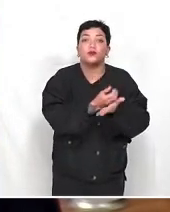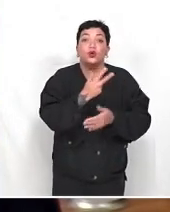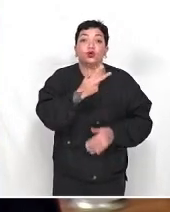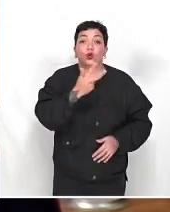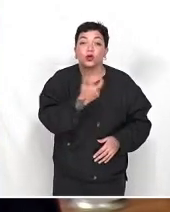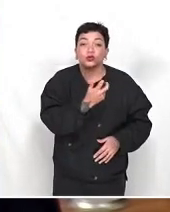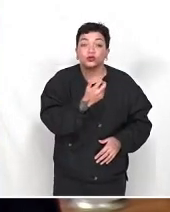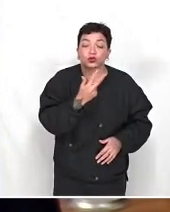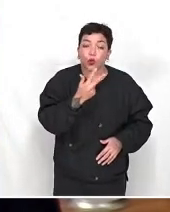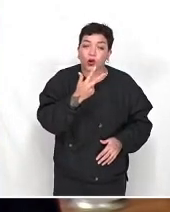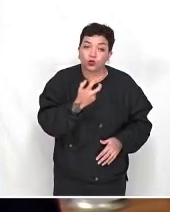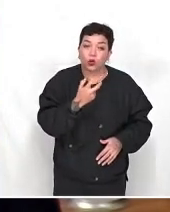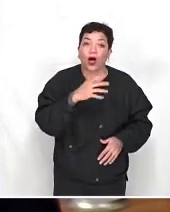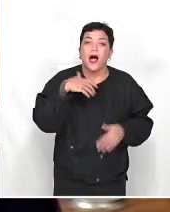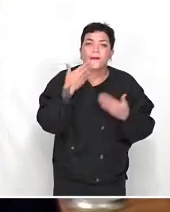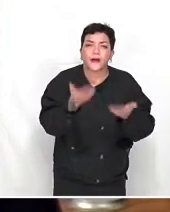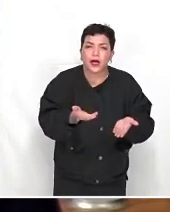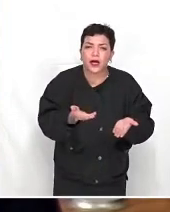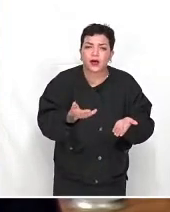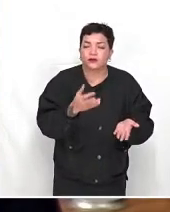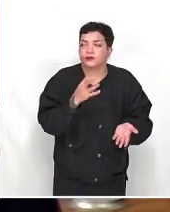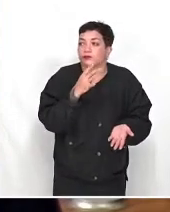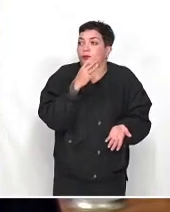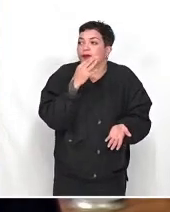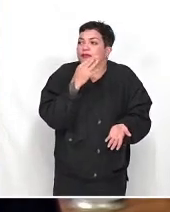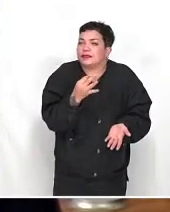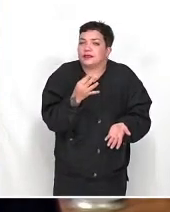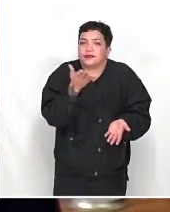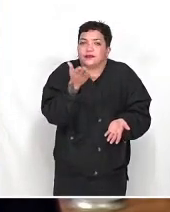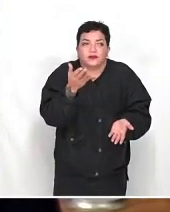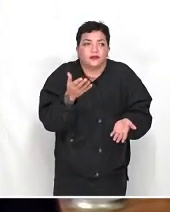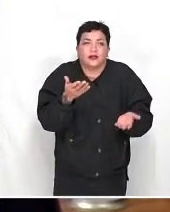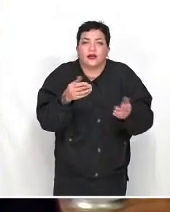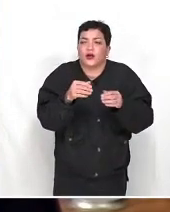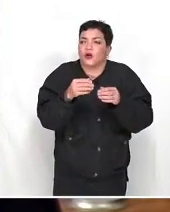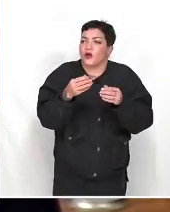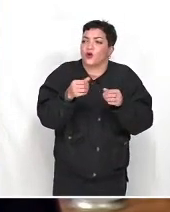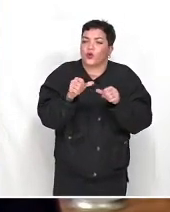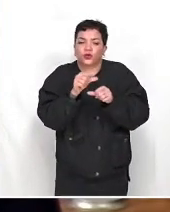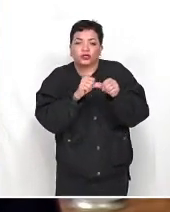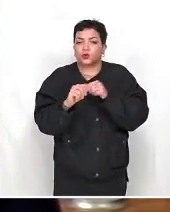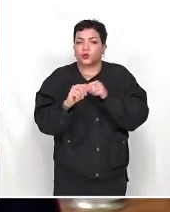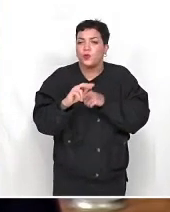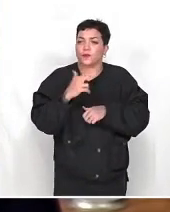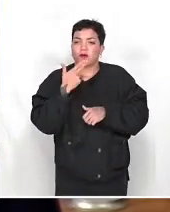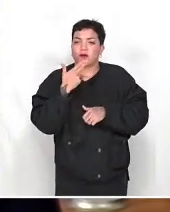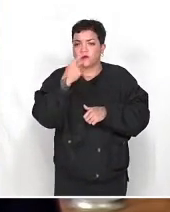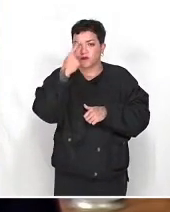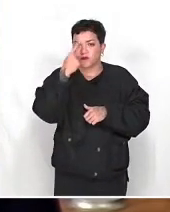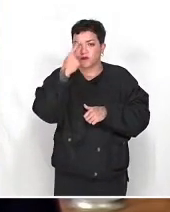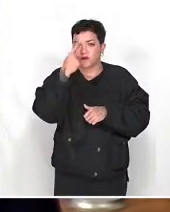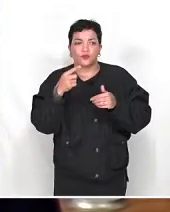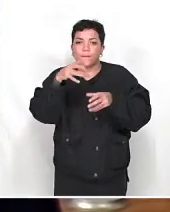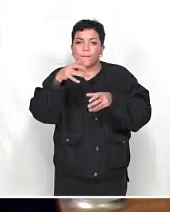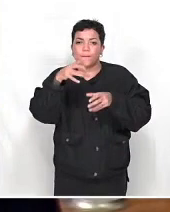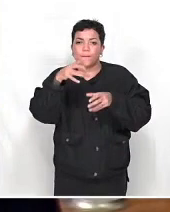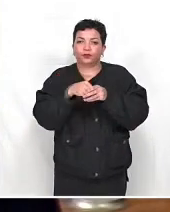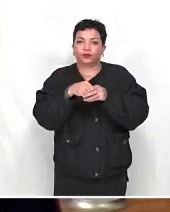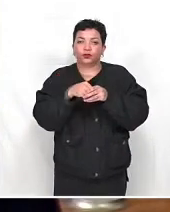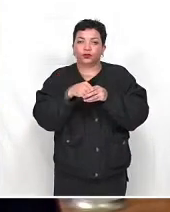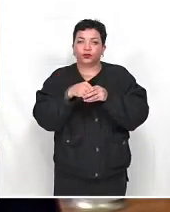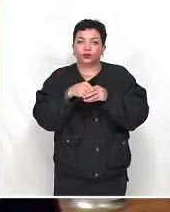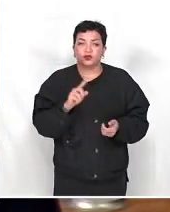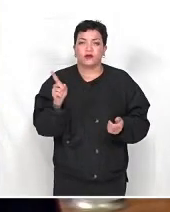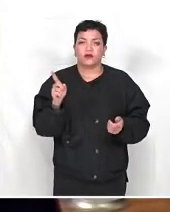jours après, vous ne pouvez pas penser et nous dire que vous avez réuni les conditions d'une participation massive. D'autant